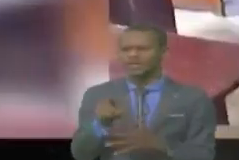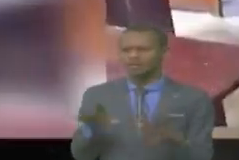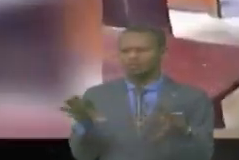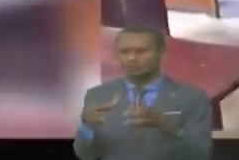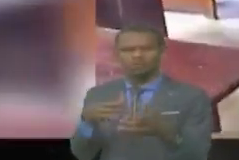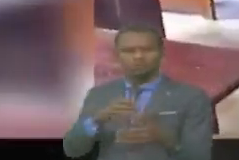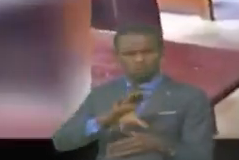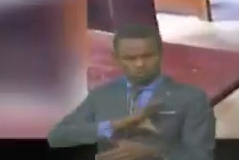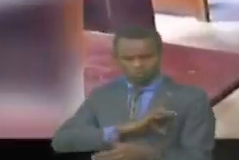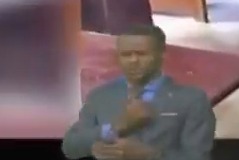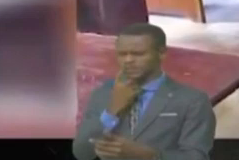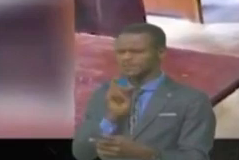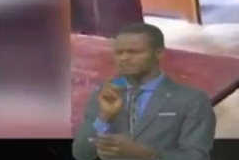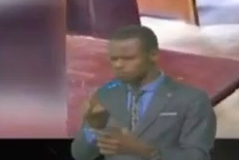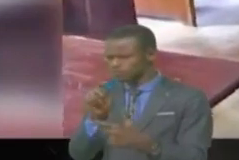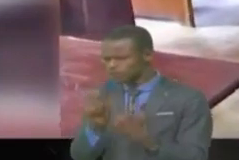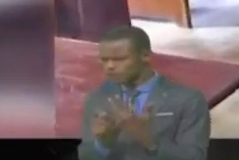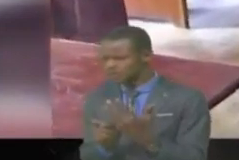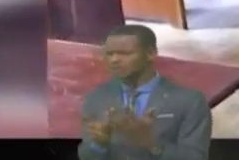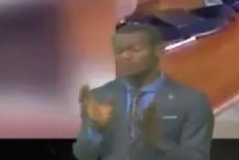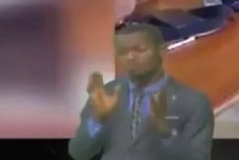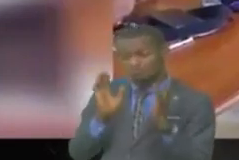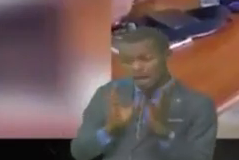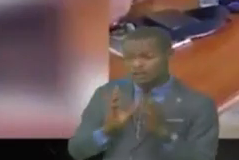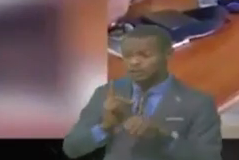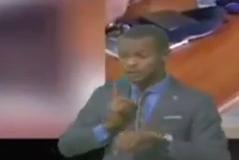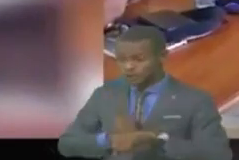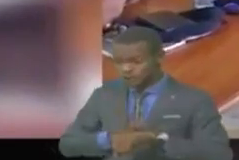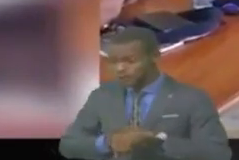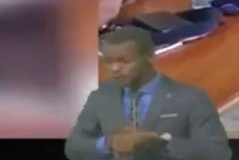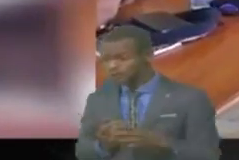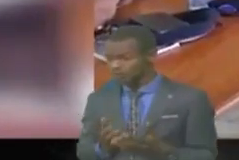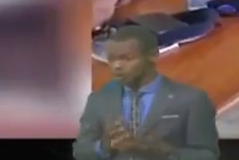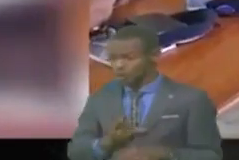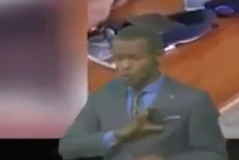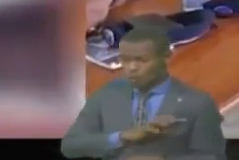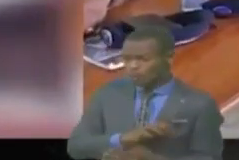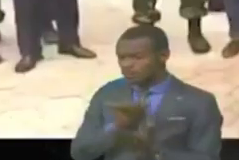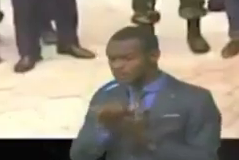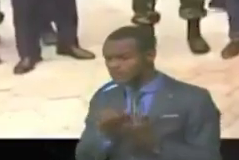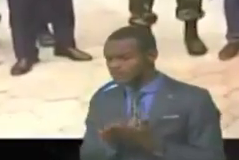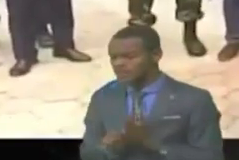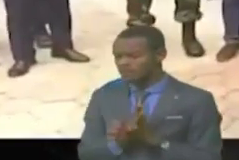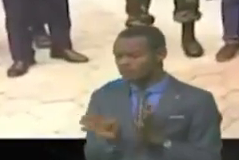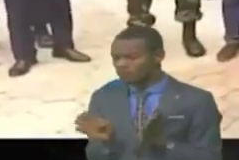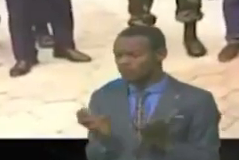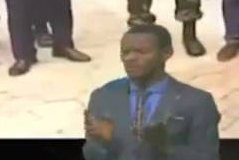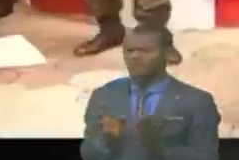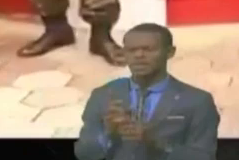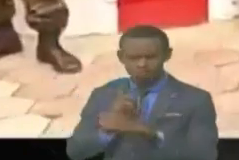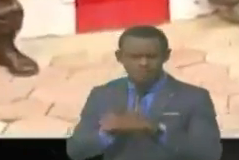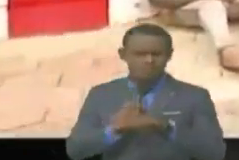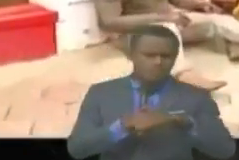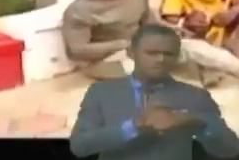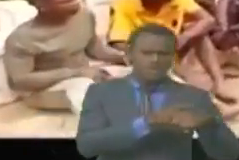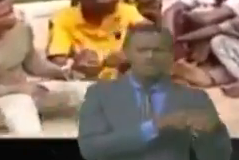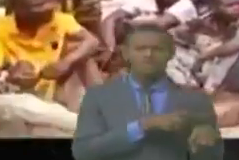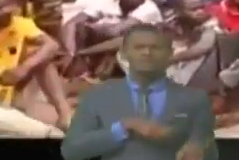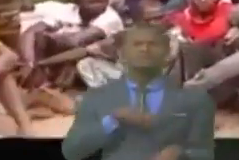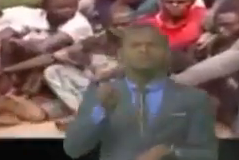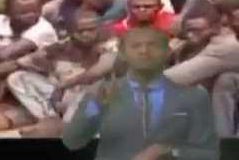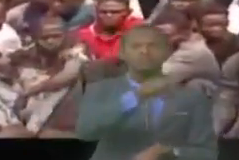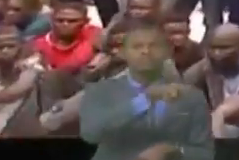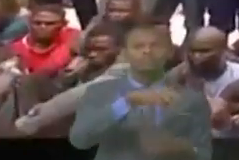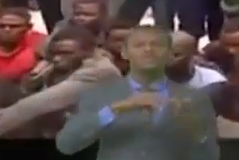en martelant. C'est la discipline qui est la mère des armées. Plusieurs actions, notamment le maintien de la paix en ville de Bounia